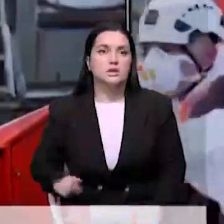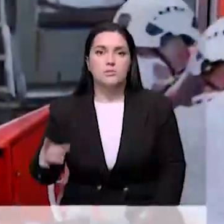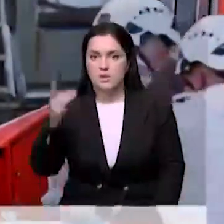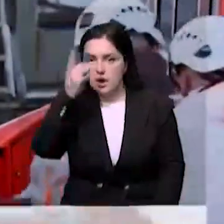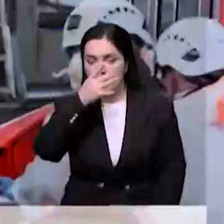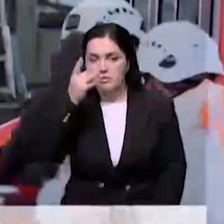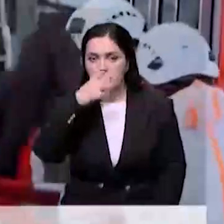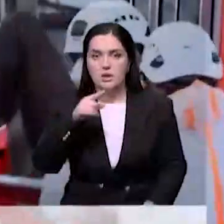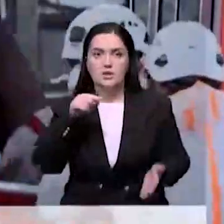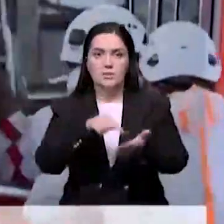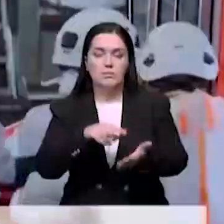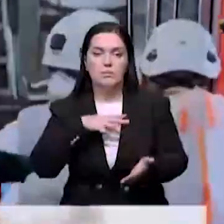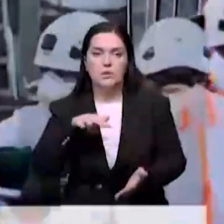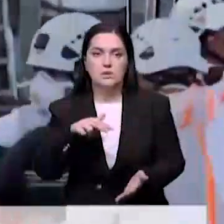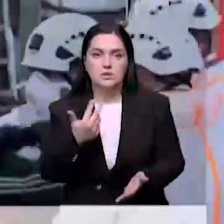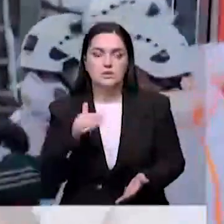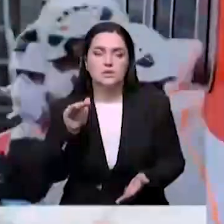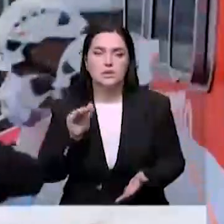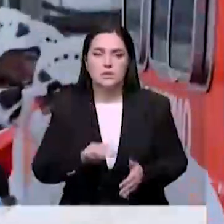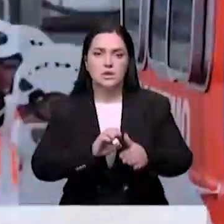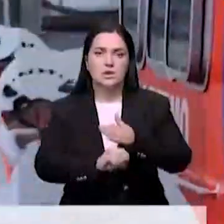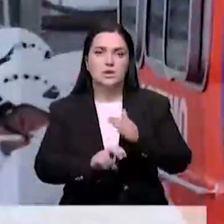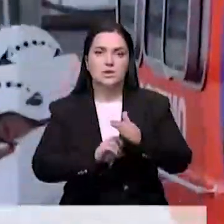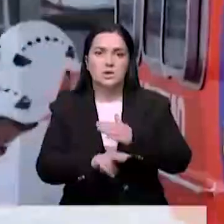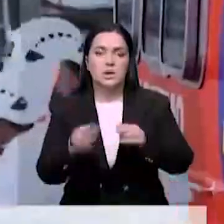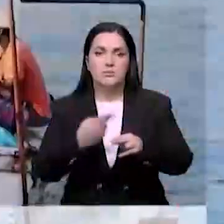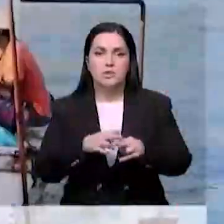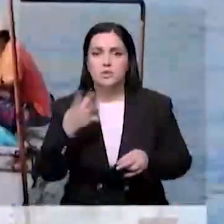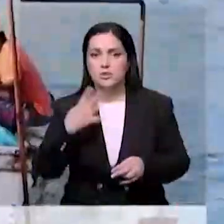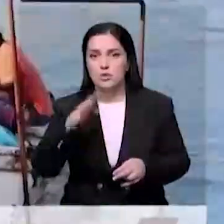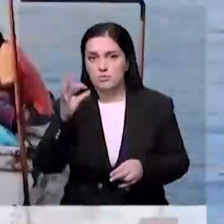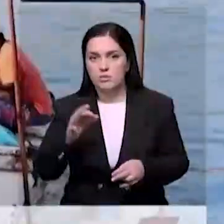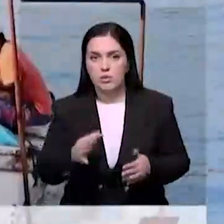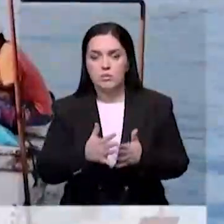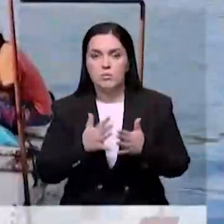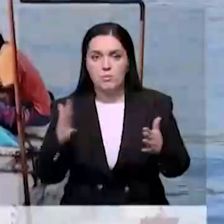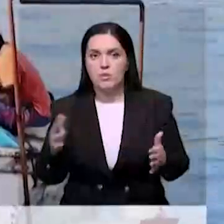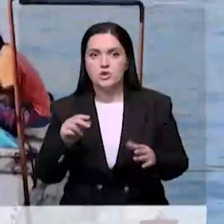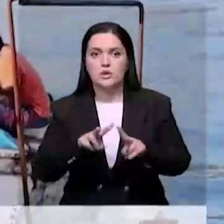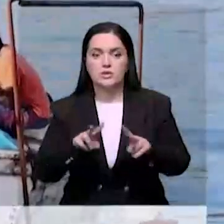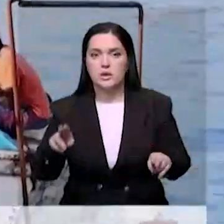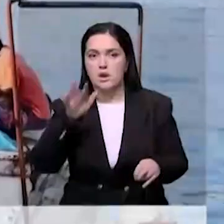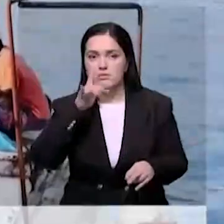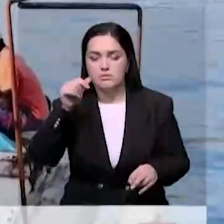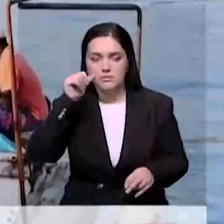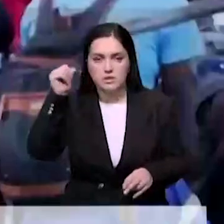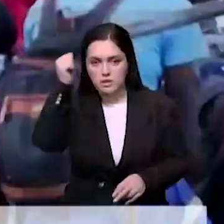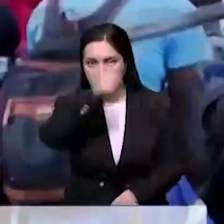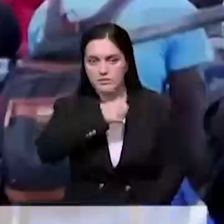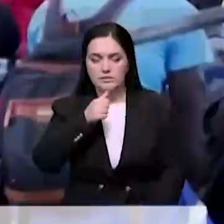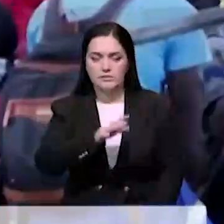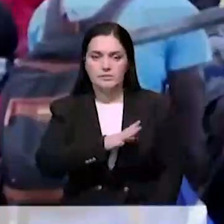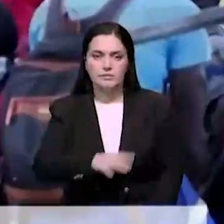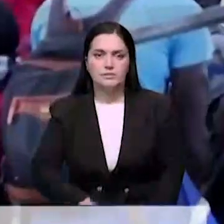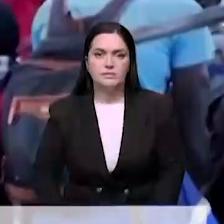стран Западной Африки на лодках добрались около 33 тысяч мигрантов. Это на 40% больше, чем за аналогичный